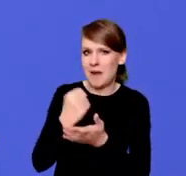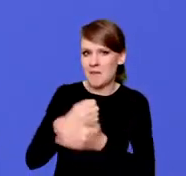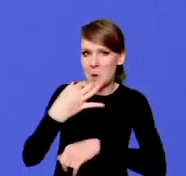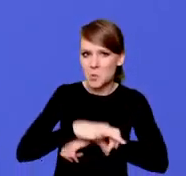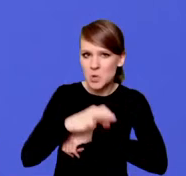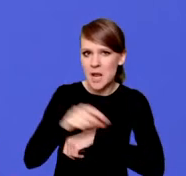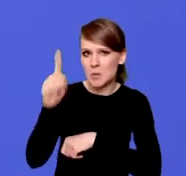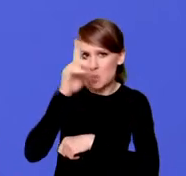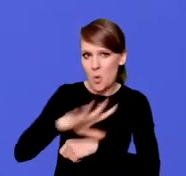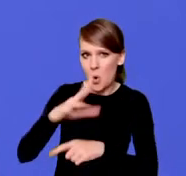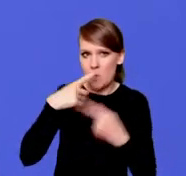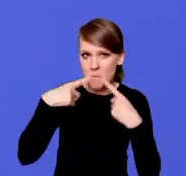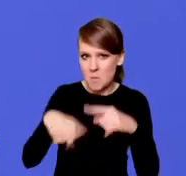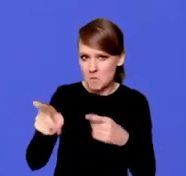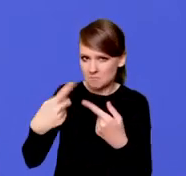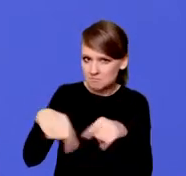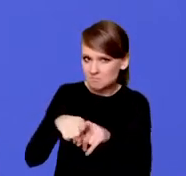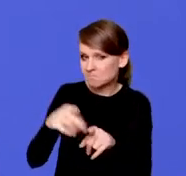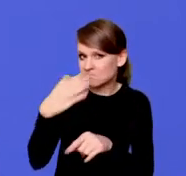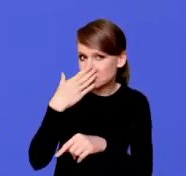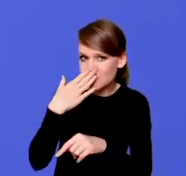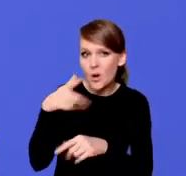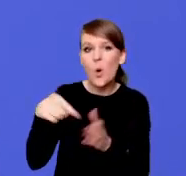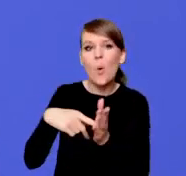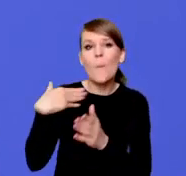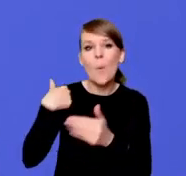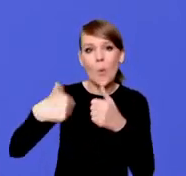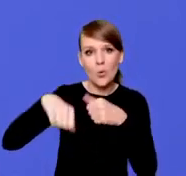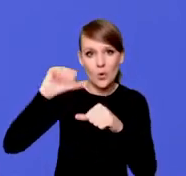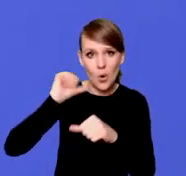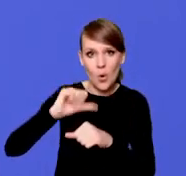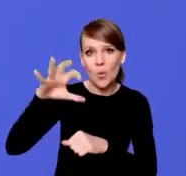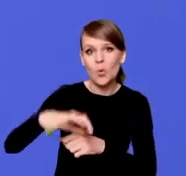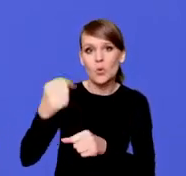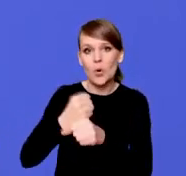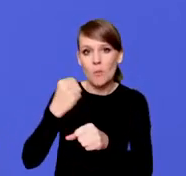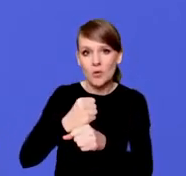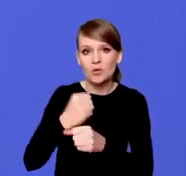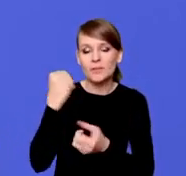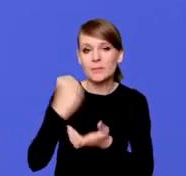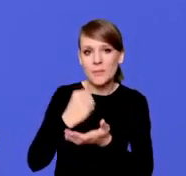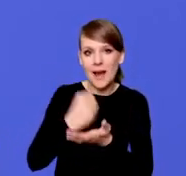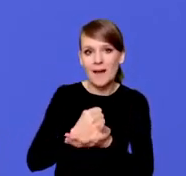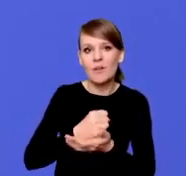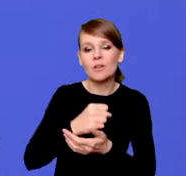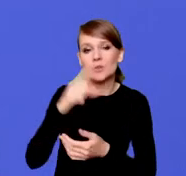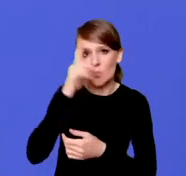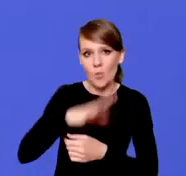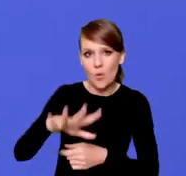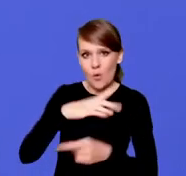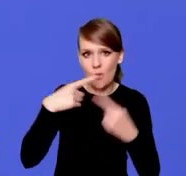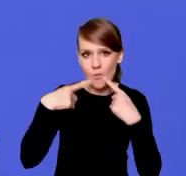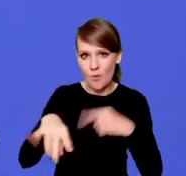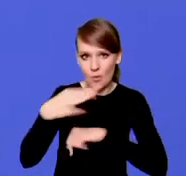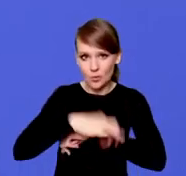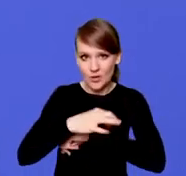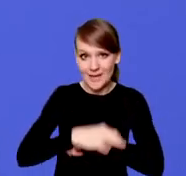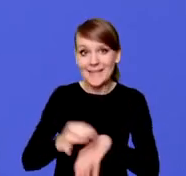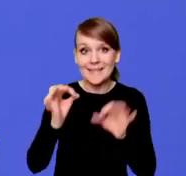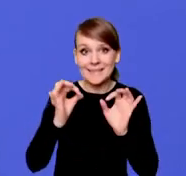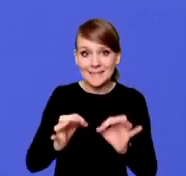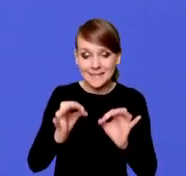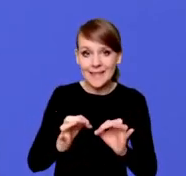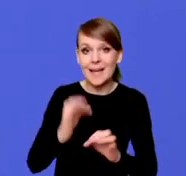było przeprowadzone w ubiegłym roku przez grupę roboczą do spraw społecznej odpowiedzialności uczelni. Dzisiaj przedstawimy